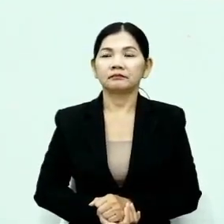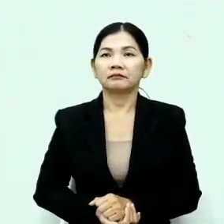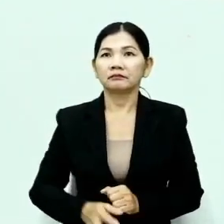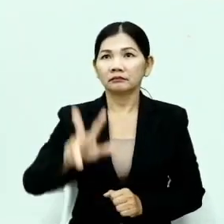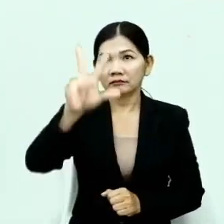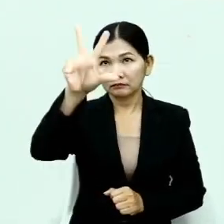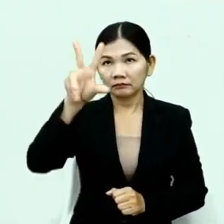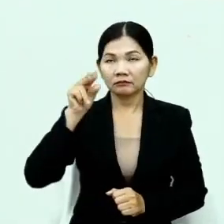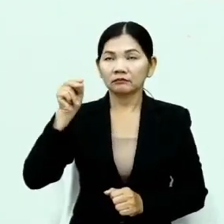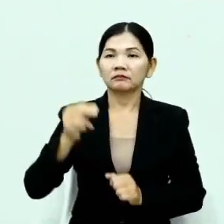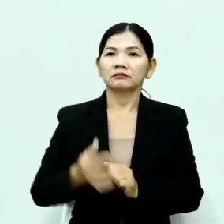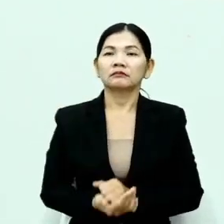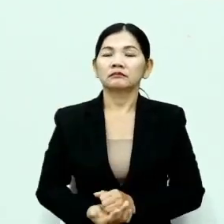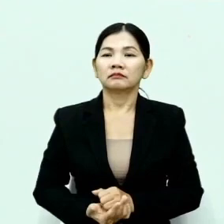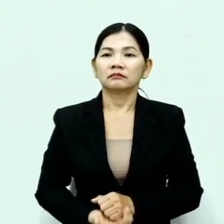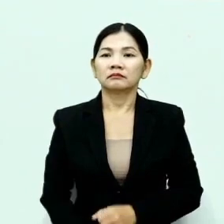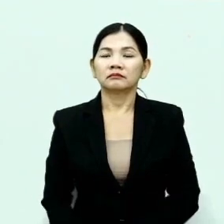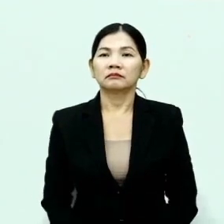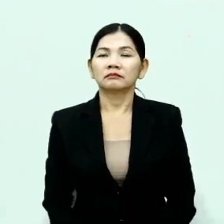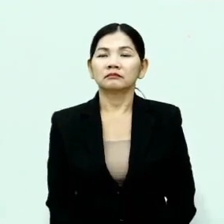បេះ